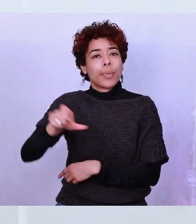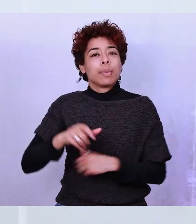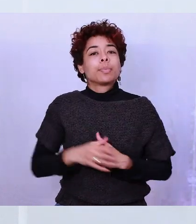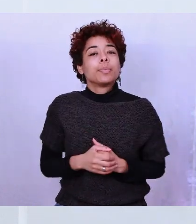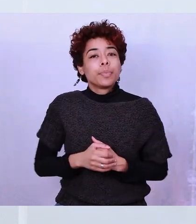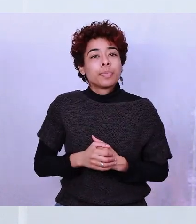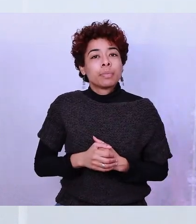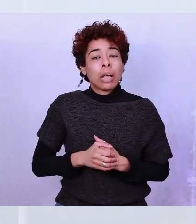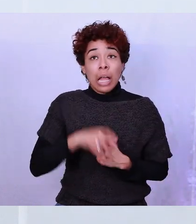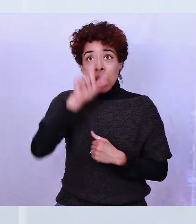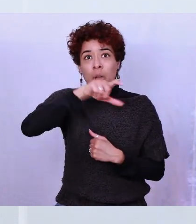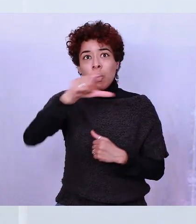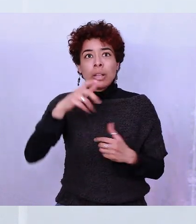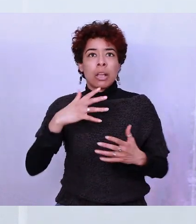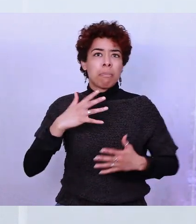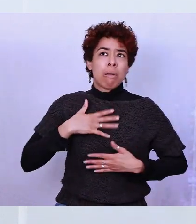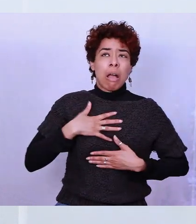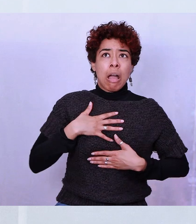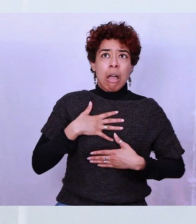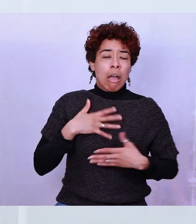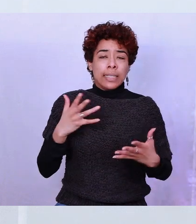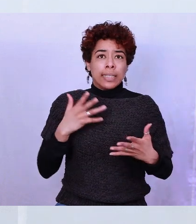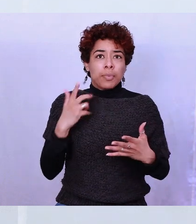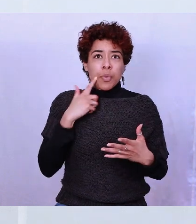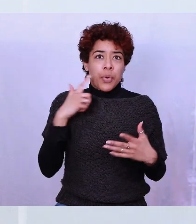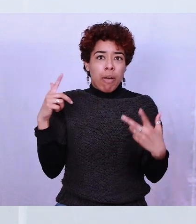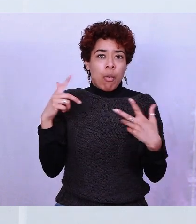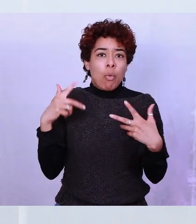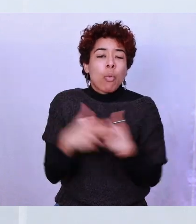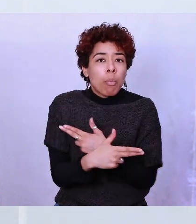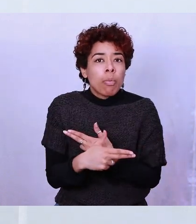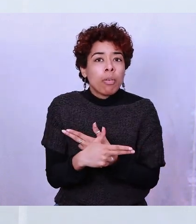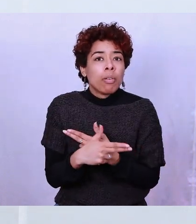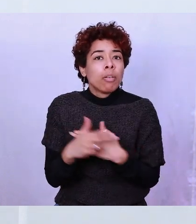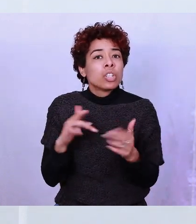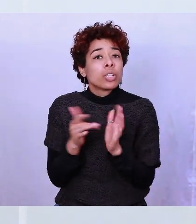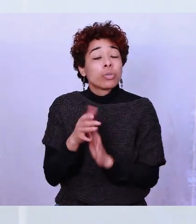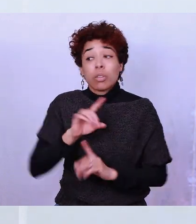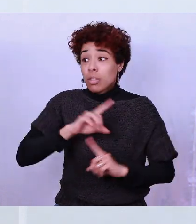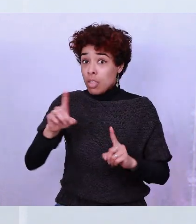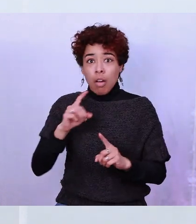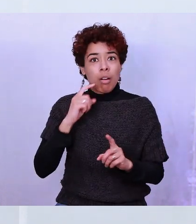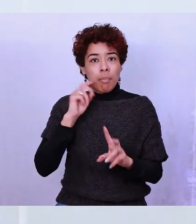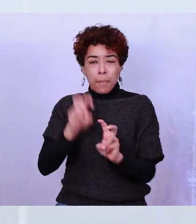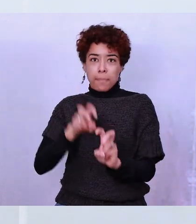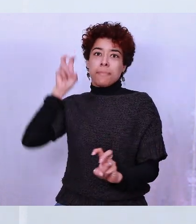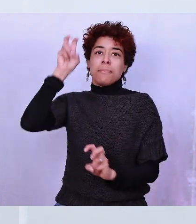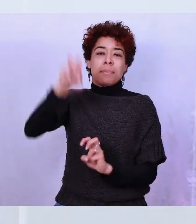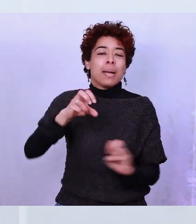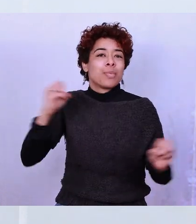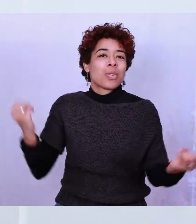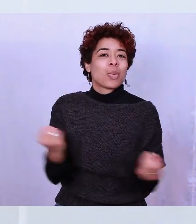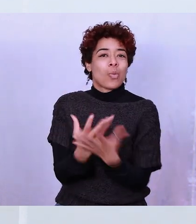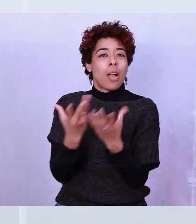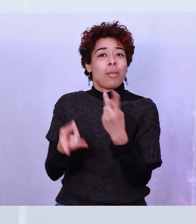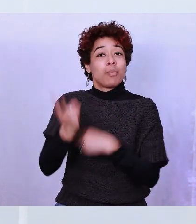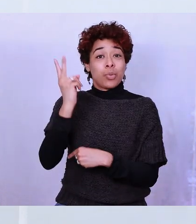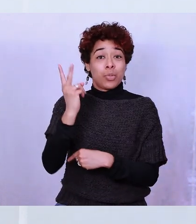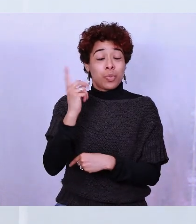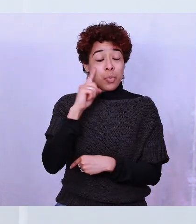a-t-elle arrêté Christ? Non. Ça a même été un tremplin pour la gloire de Dieu. Tes difficultés d'aujourd'hui, parce que toi tu sers